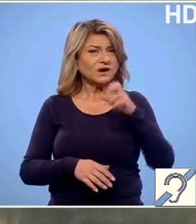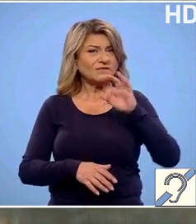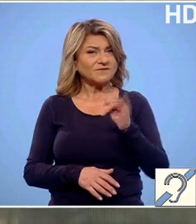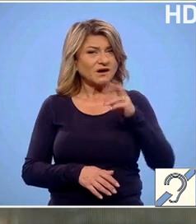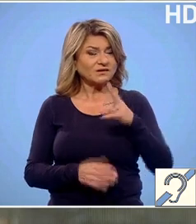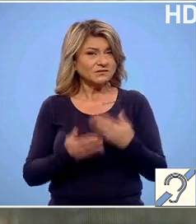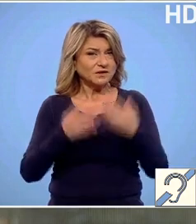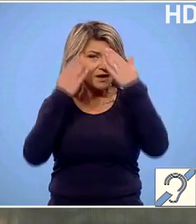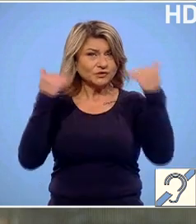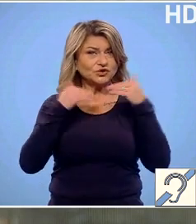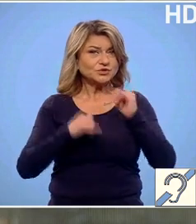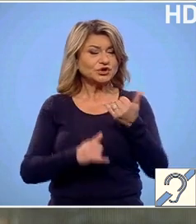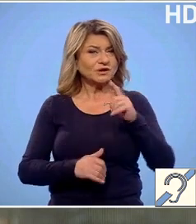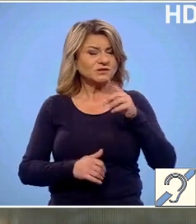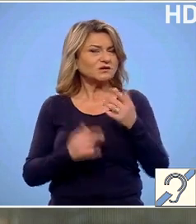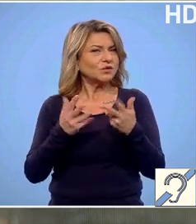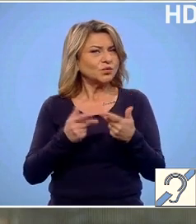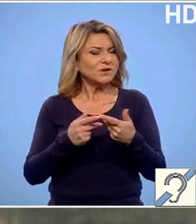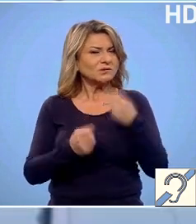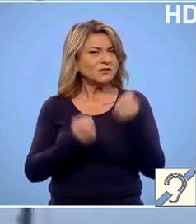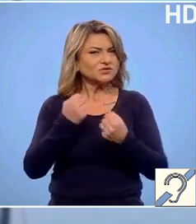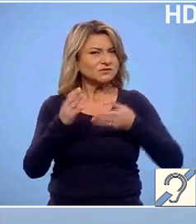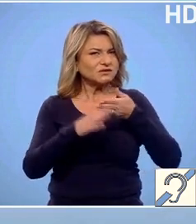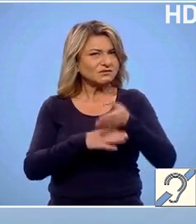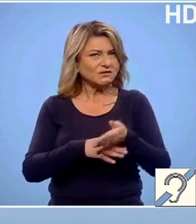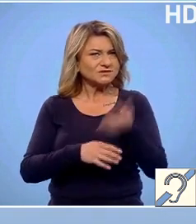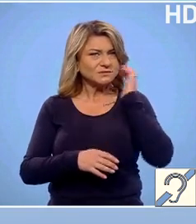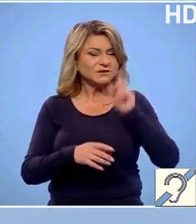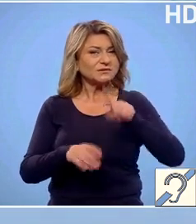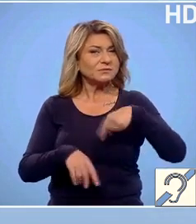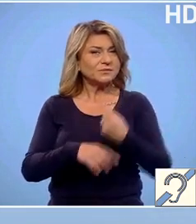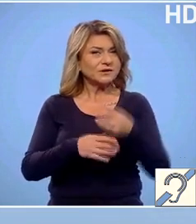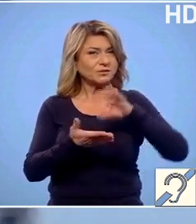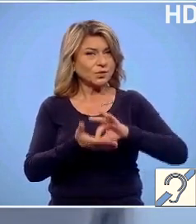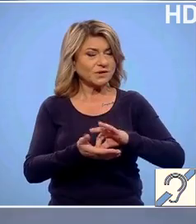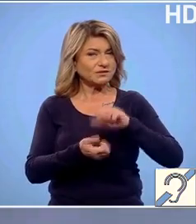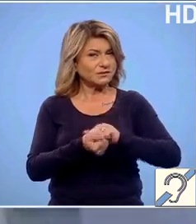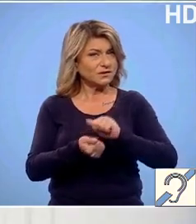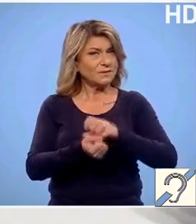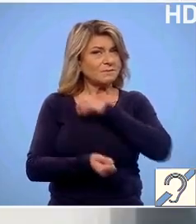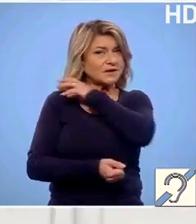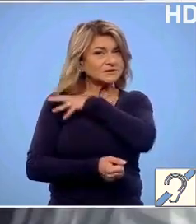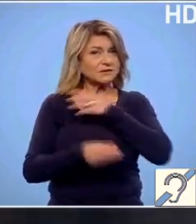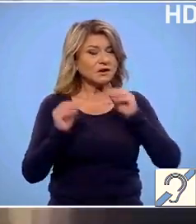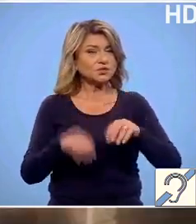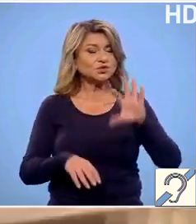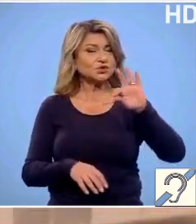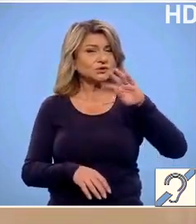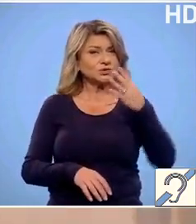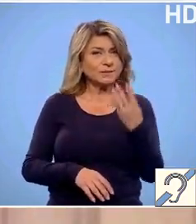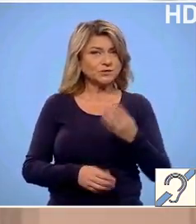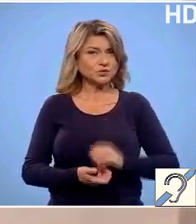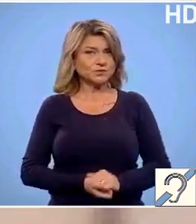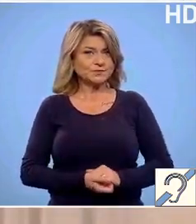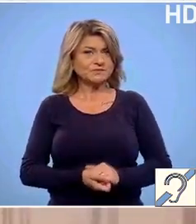dintre Egipt și Gaza. Numărul camioanelor care au pătruns de sâmbătă până în acest moment pe teritoriul palestinian a ajuns la